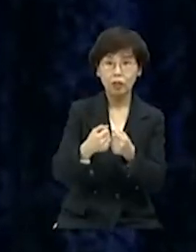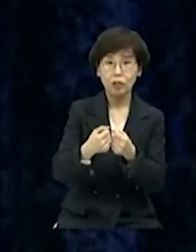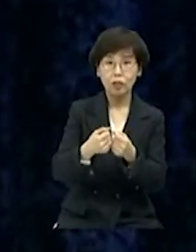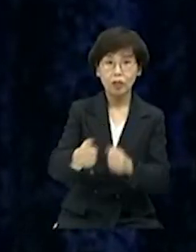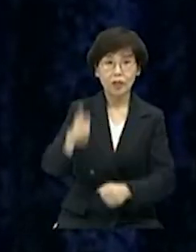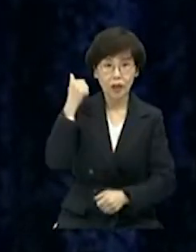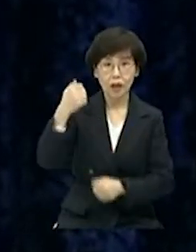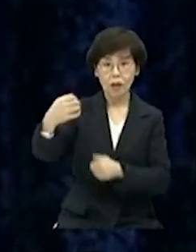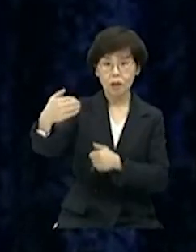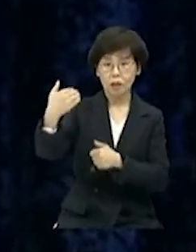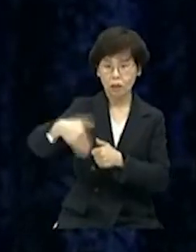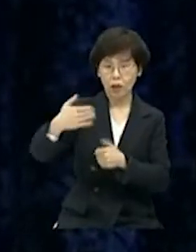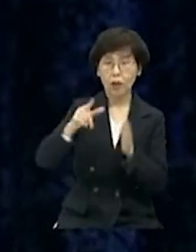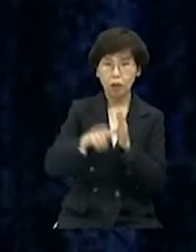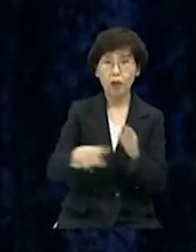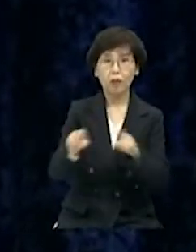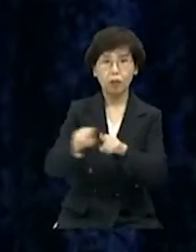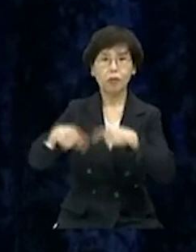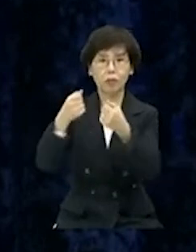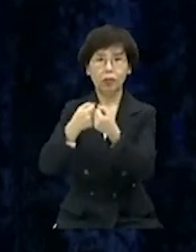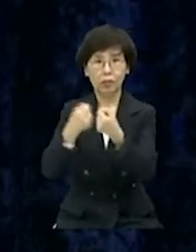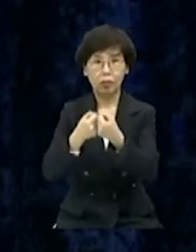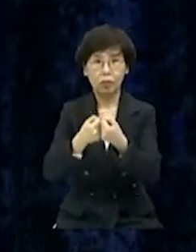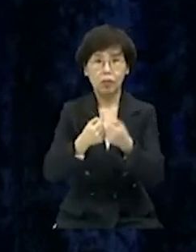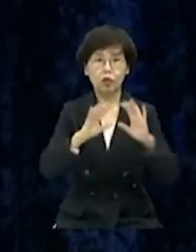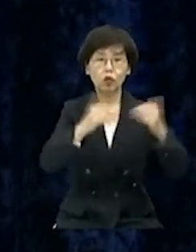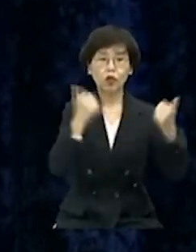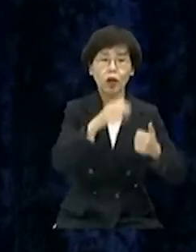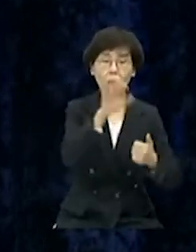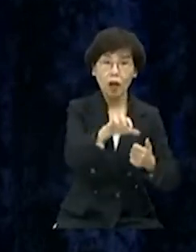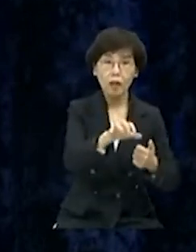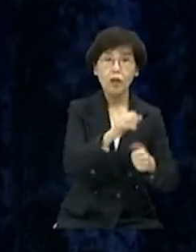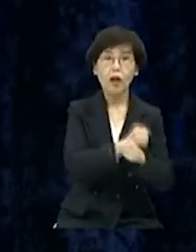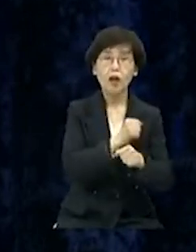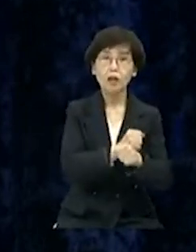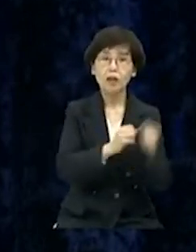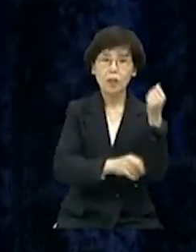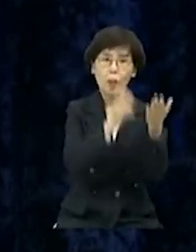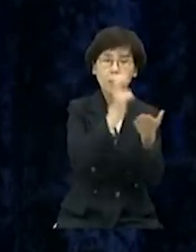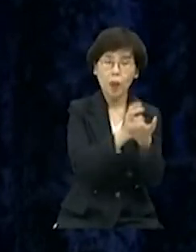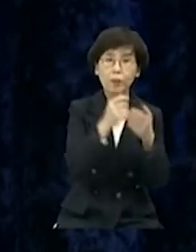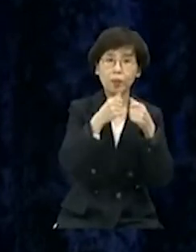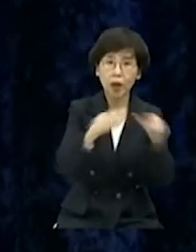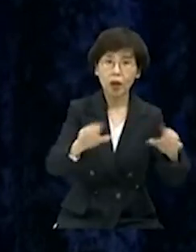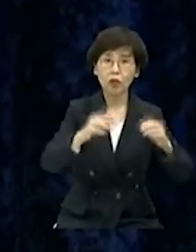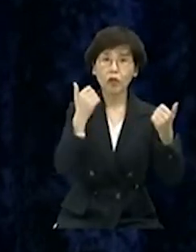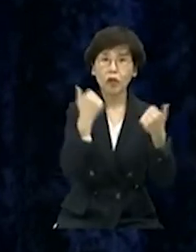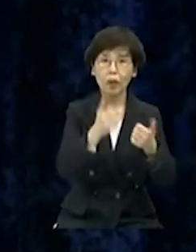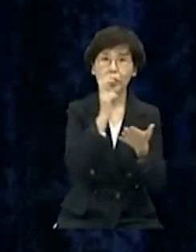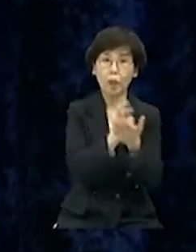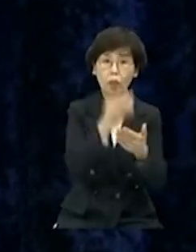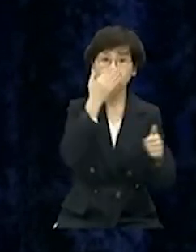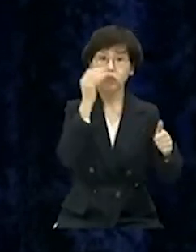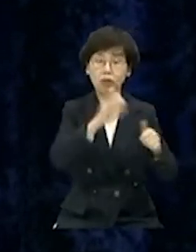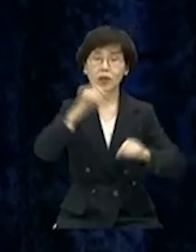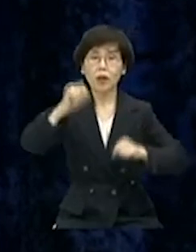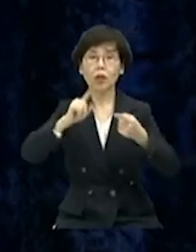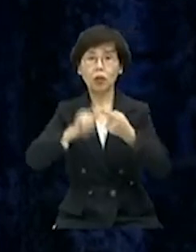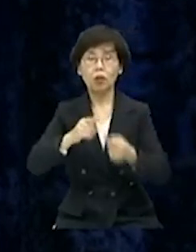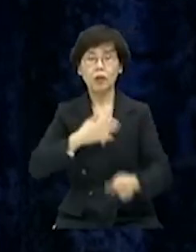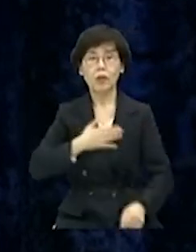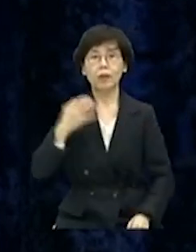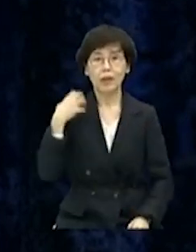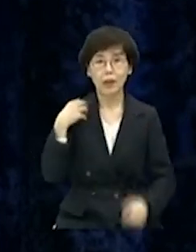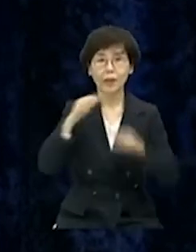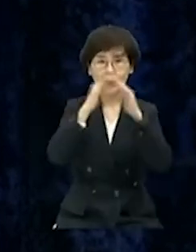나가서 싸웠습니다. 입법부에서 벌어지는 그들의 헌법 파괴 그리고 국회법 무시 행위에 대해서 저